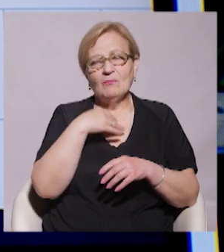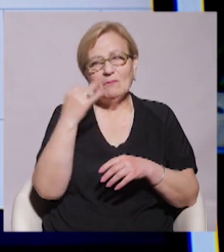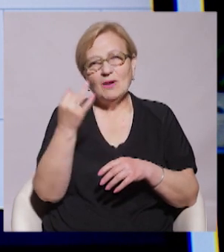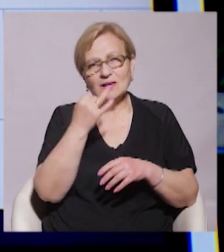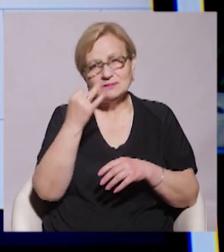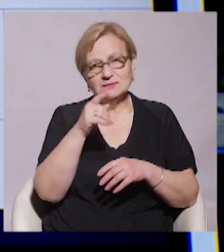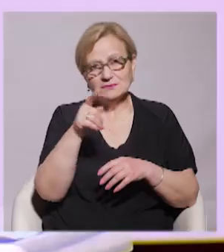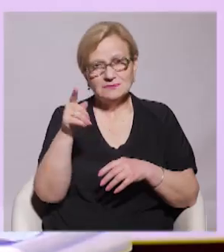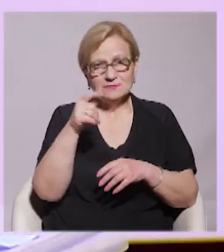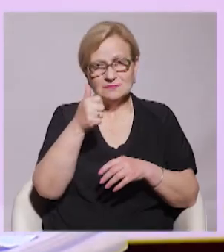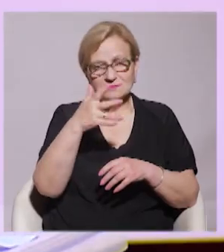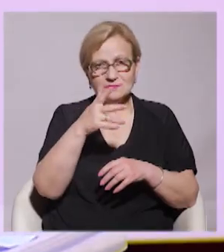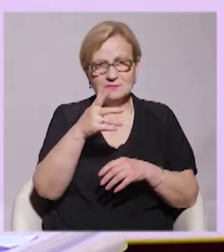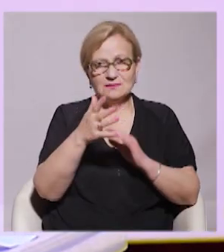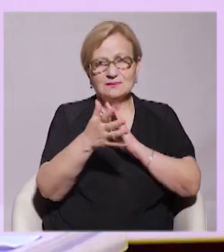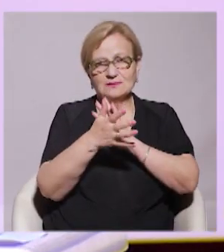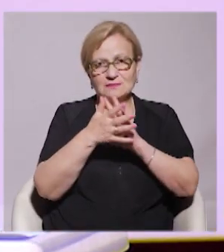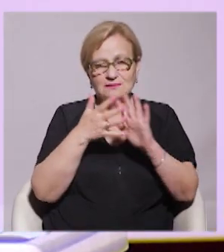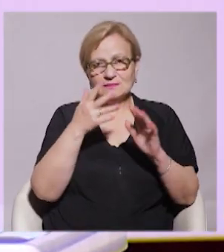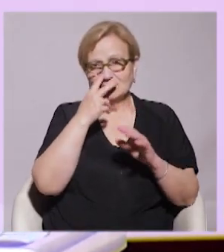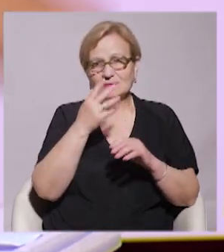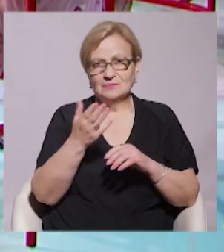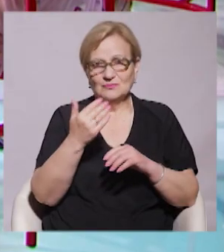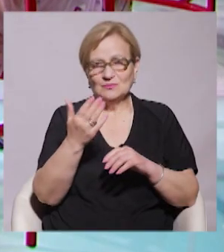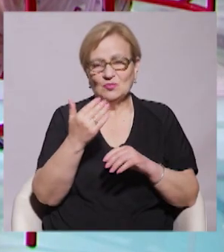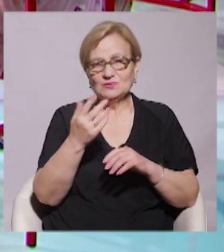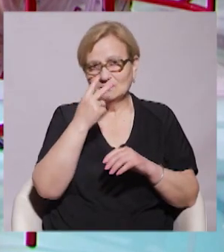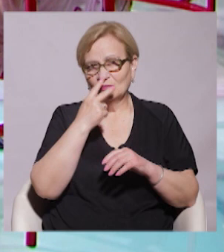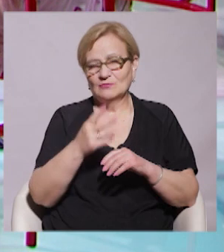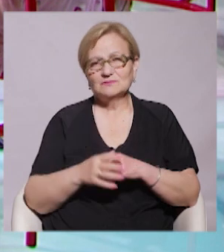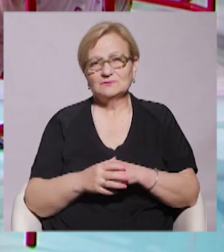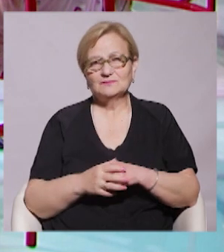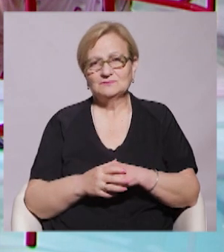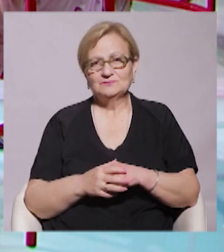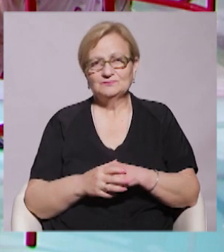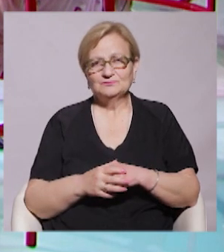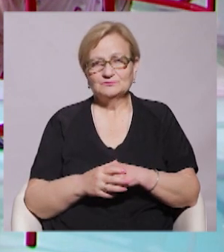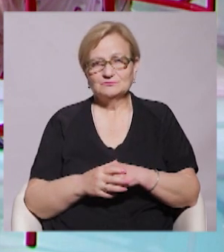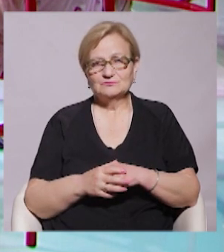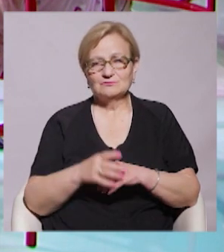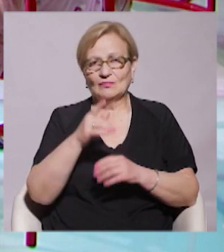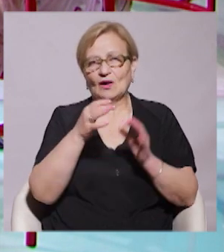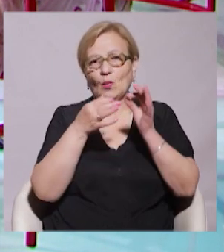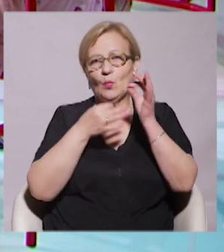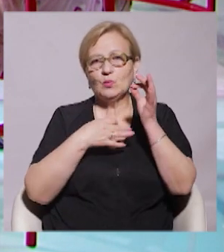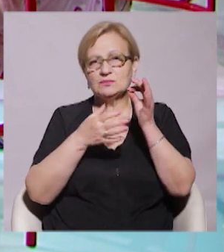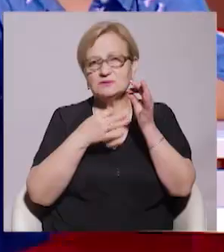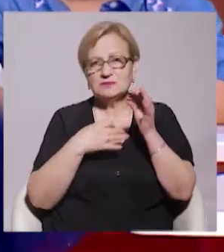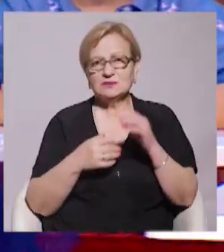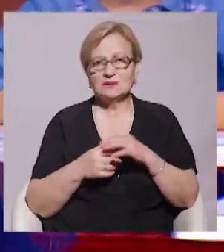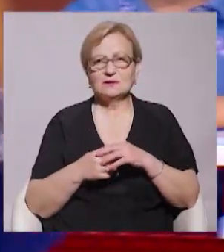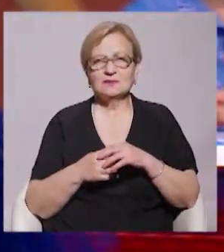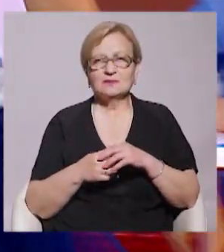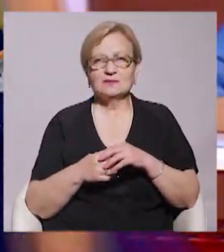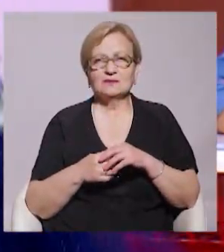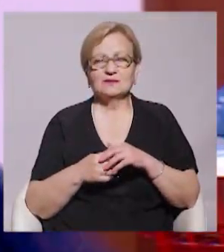მაინტერესებს თქვენ რამდენად სწორად შეაერთებთ. მოდი ერთი ჩემთანშენ, მოდი. მოდი და აი ეს ყურძენი შემიერთ